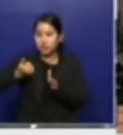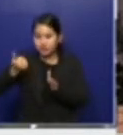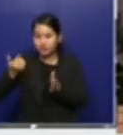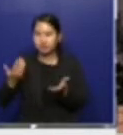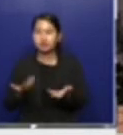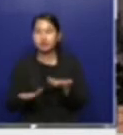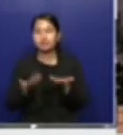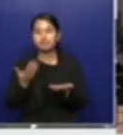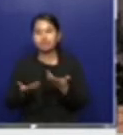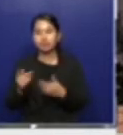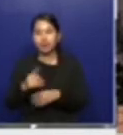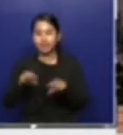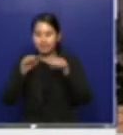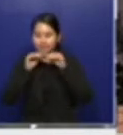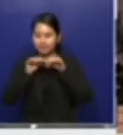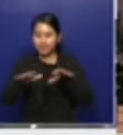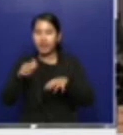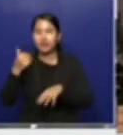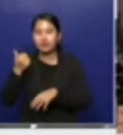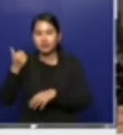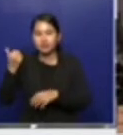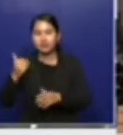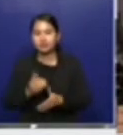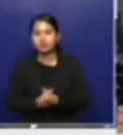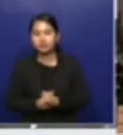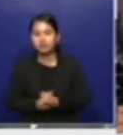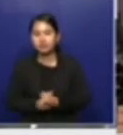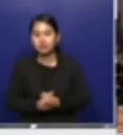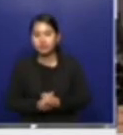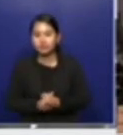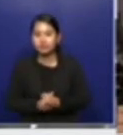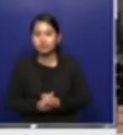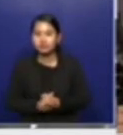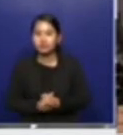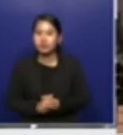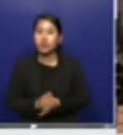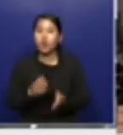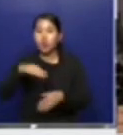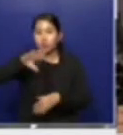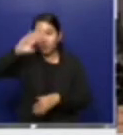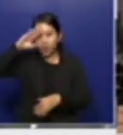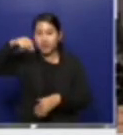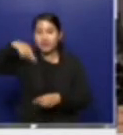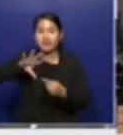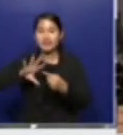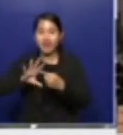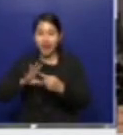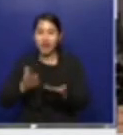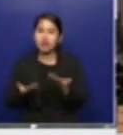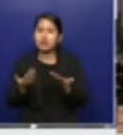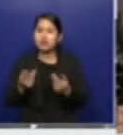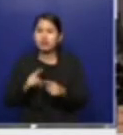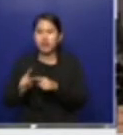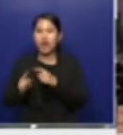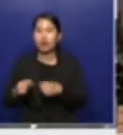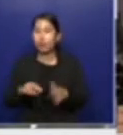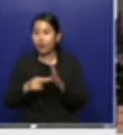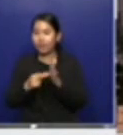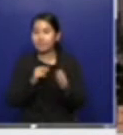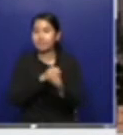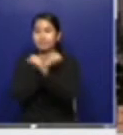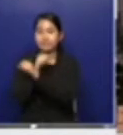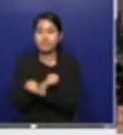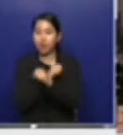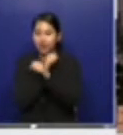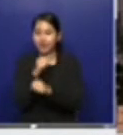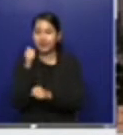ที่ระบาดนะครับแบบที่เป็นแบบนี้ตั้งแต่โรคซาโรคเมอร์ให้เขามีกำลังใจว่ามาเถอะเขาสู้ได้เต็มที่ถ้ามีเ